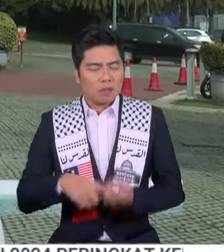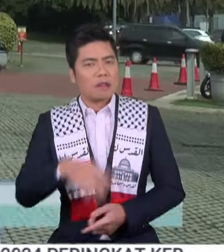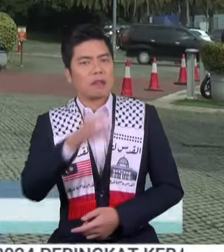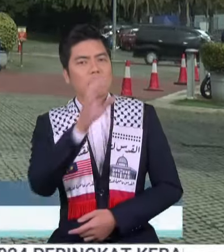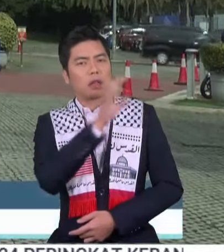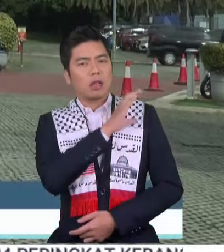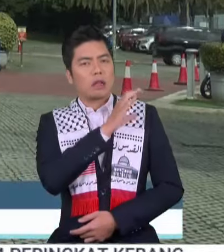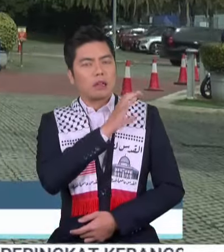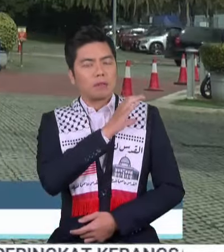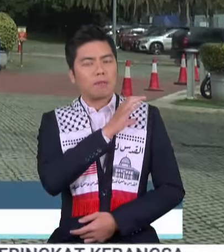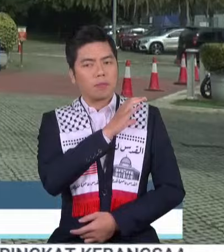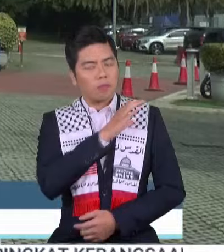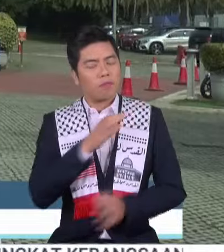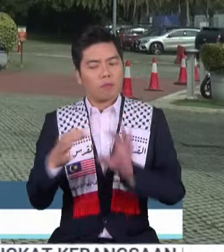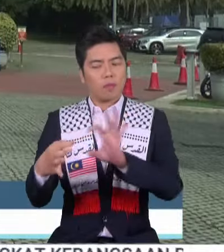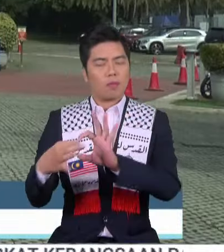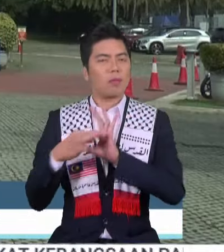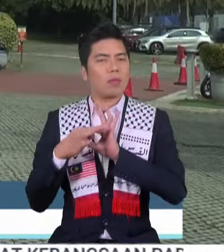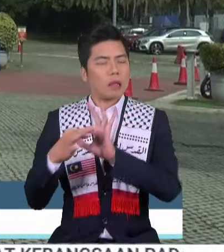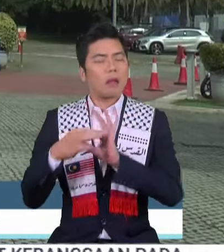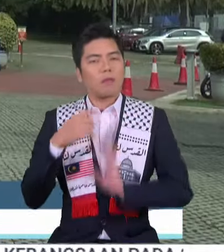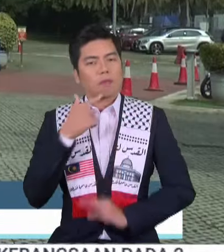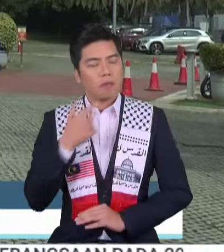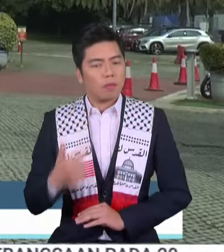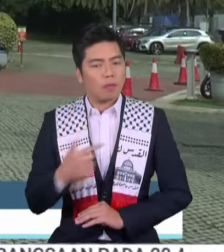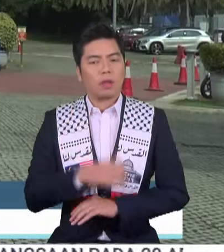sebagai pegawai yang saya kenal,